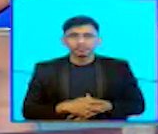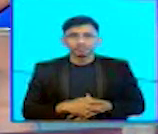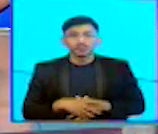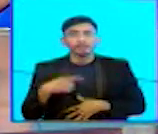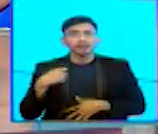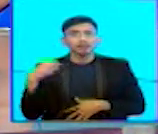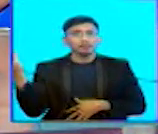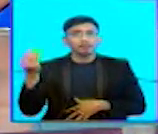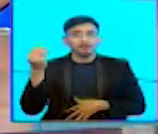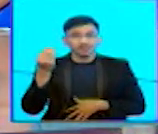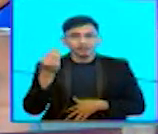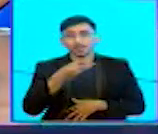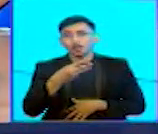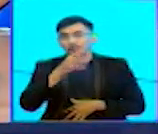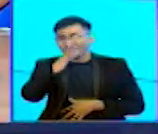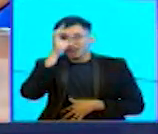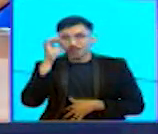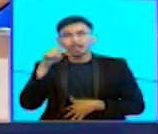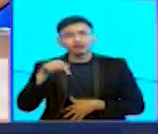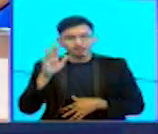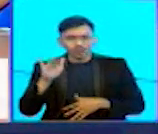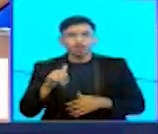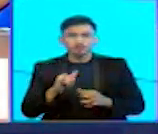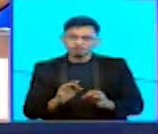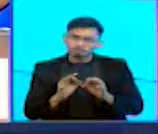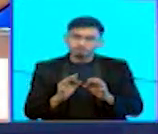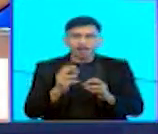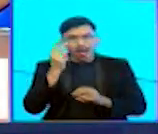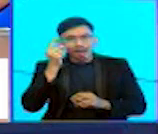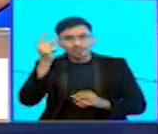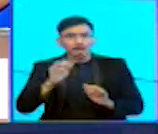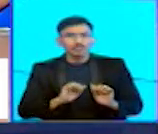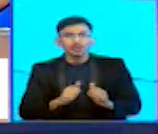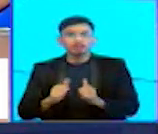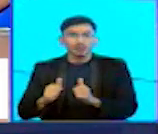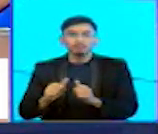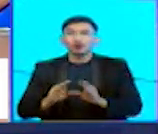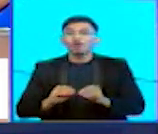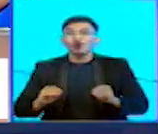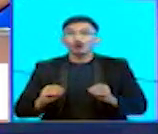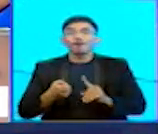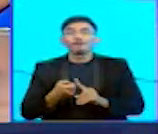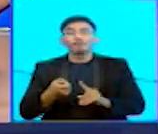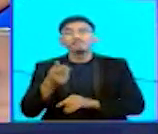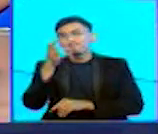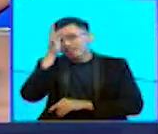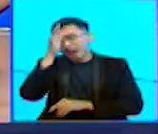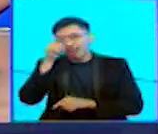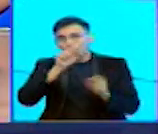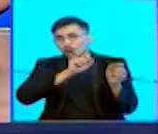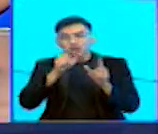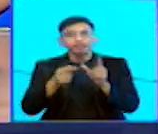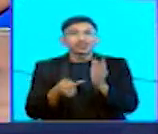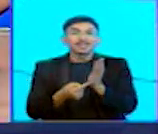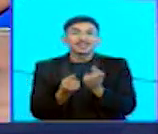Pemirsa, Kementerian Pariwisata dan Ekonomi Kreatif terus mematangkan rencana persiapan Work from Bali. Mengusung konsep digital nomad, yaitu